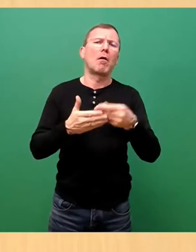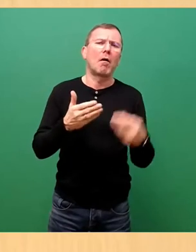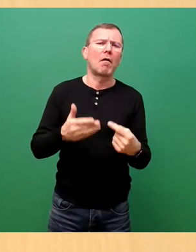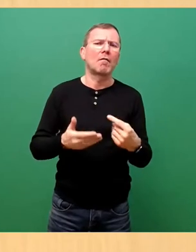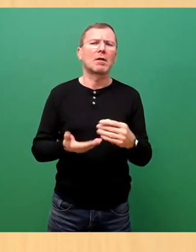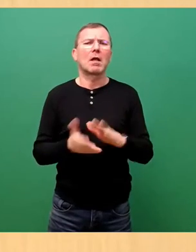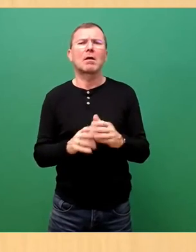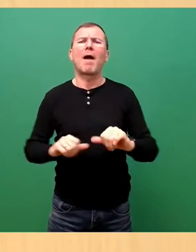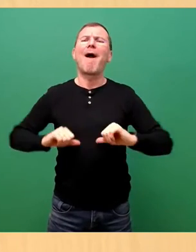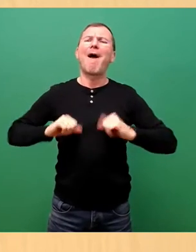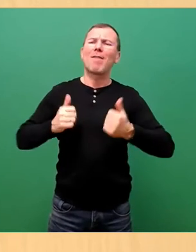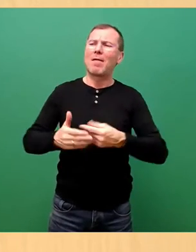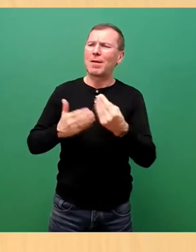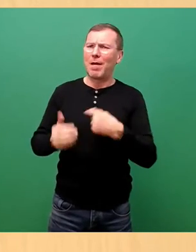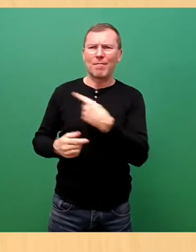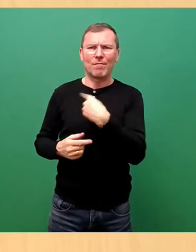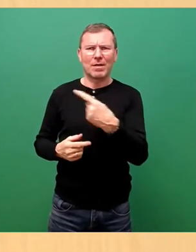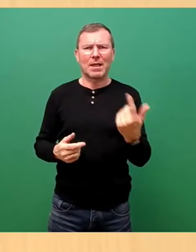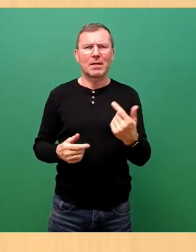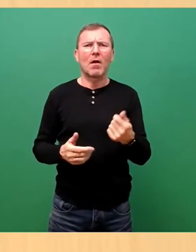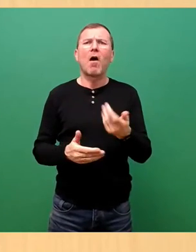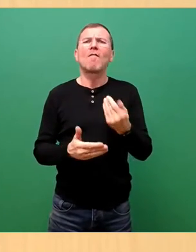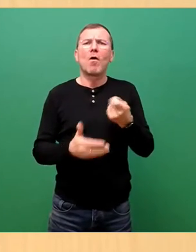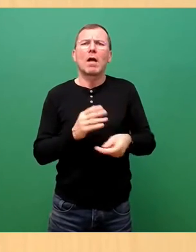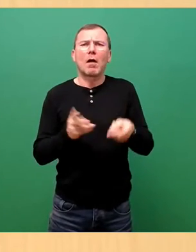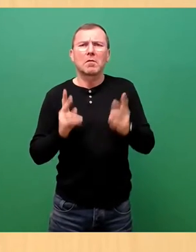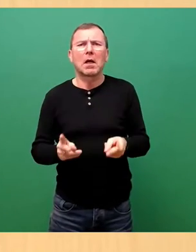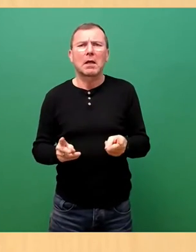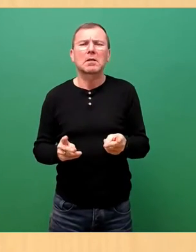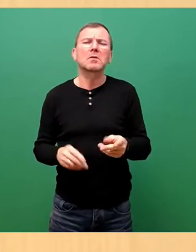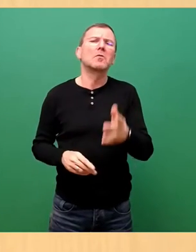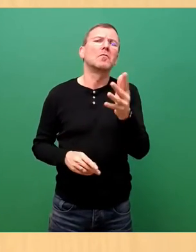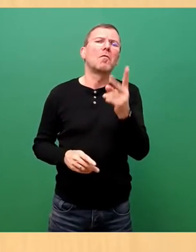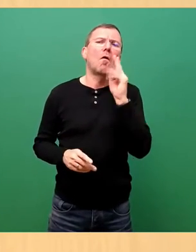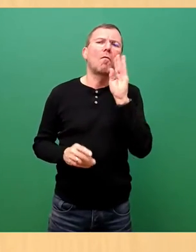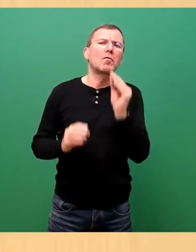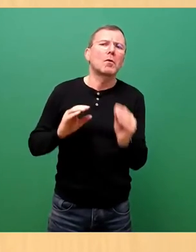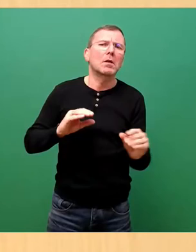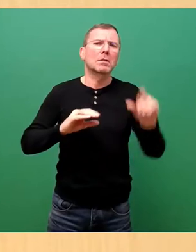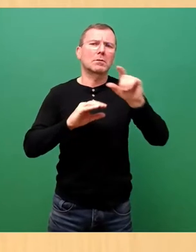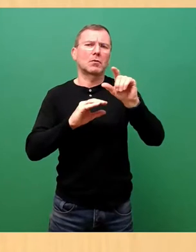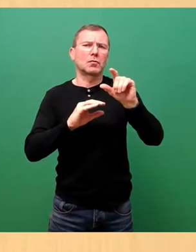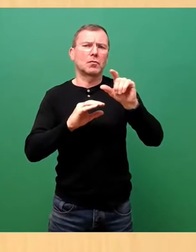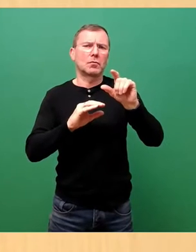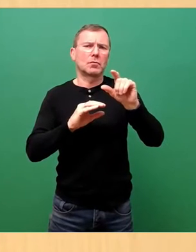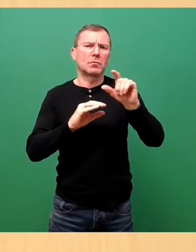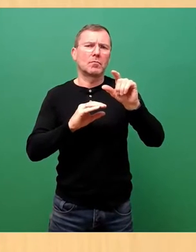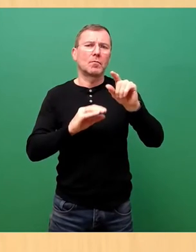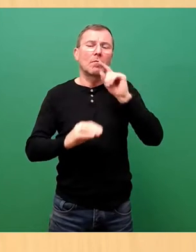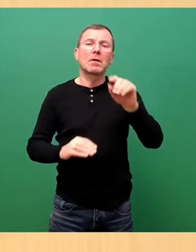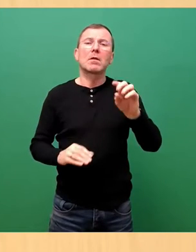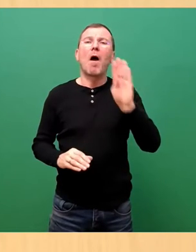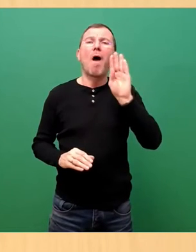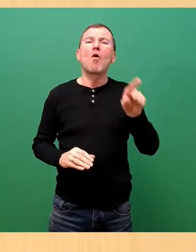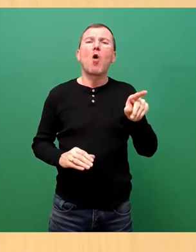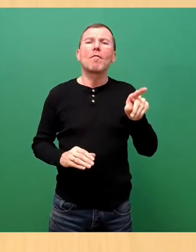freiwilligen Verträgen und Vorkaufsrechten weitere 500 realisieren. Und wenn die Vonovia und die